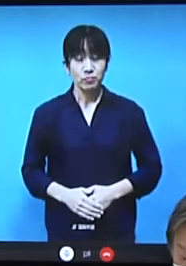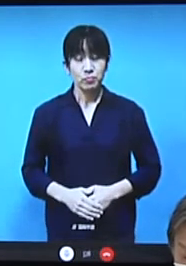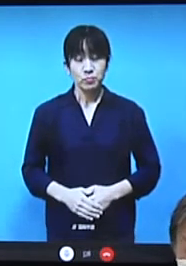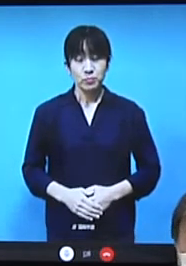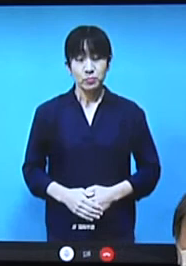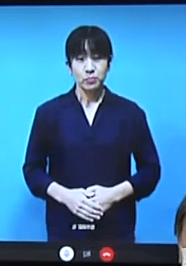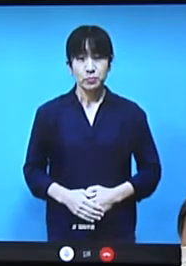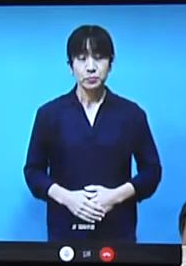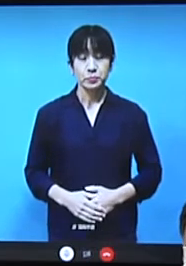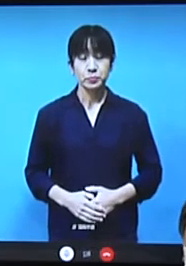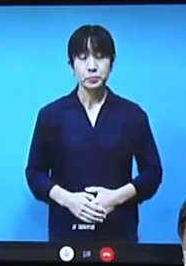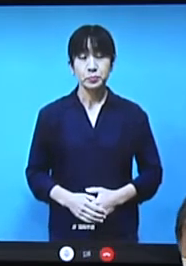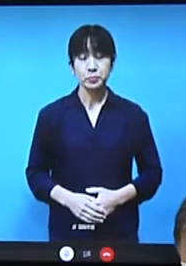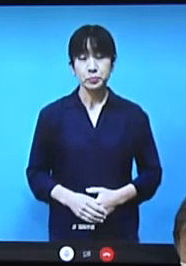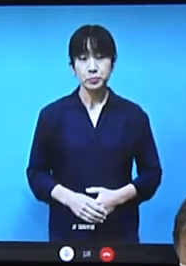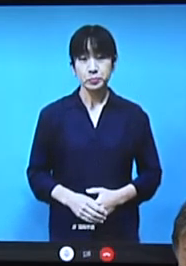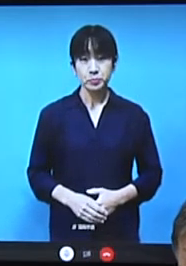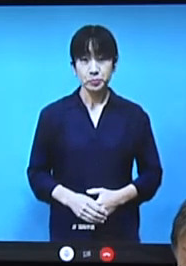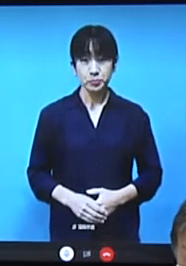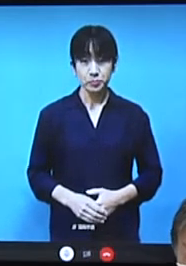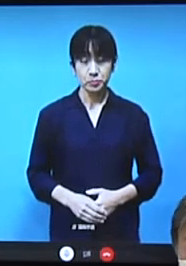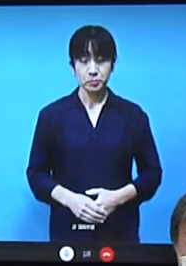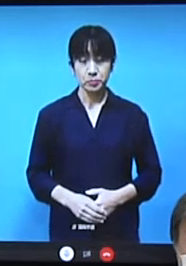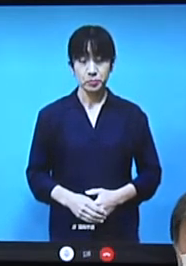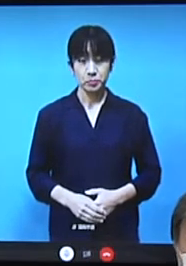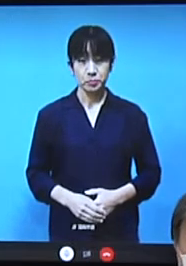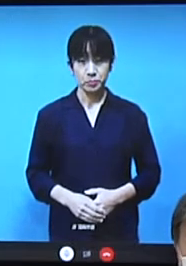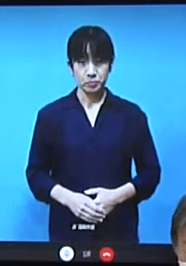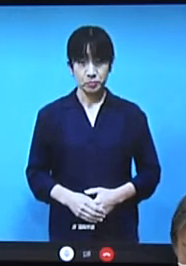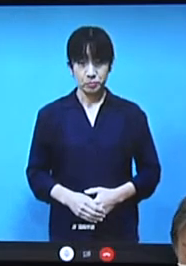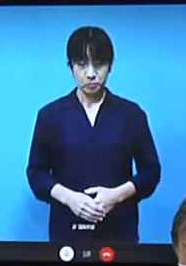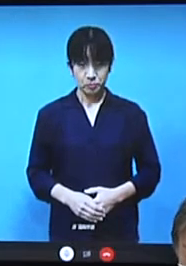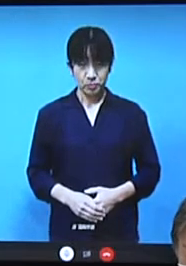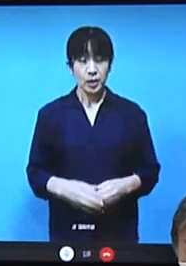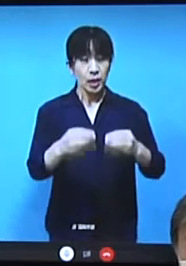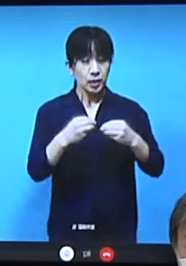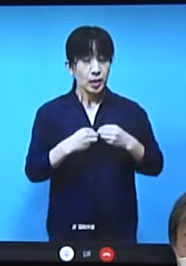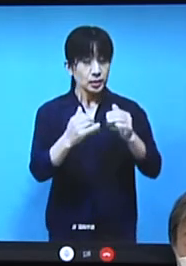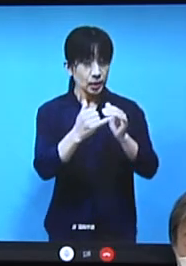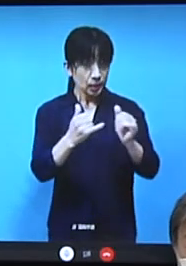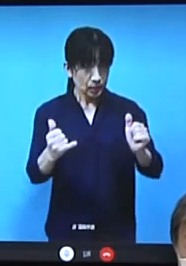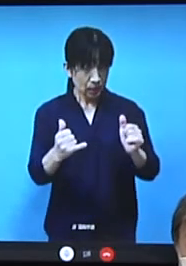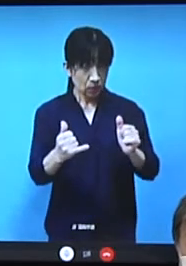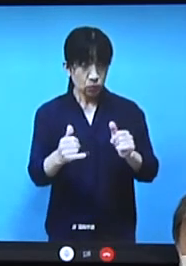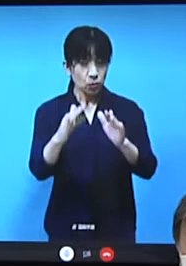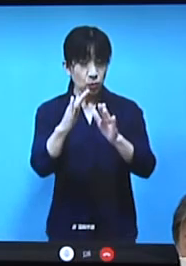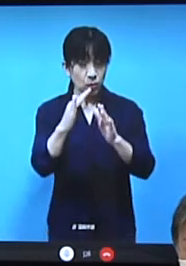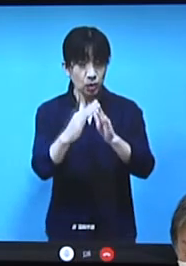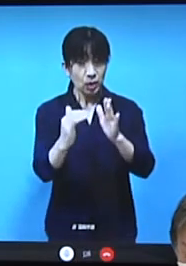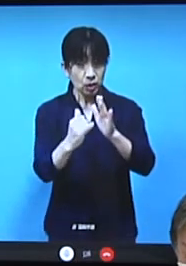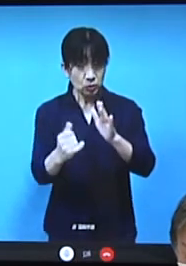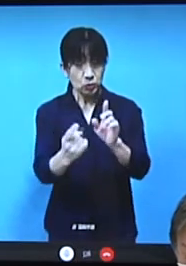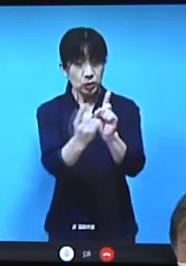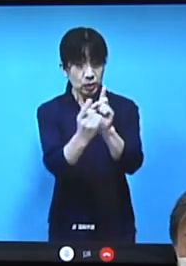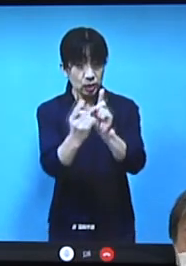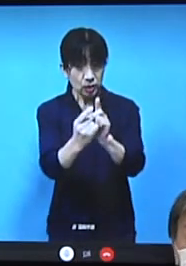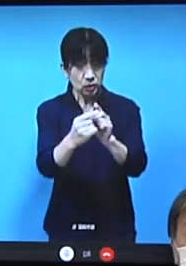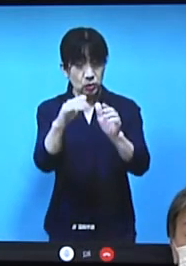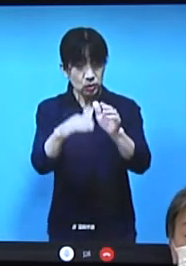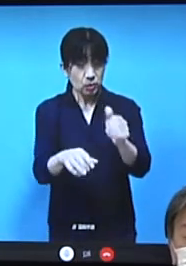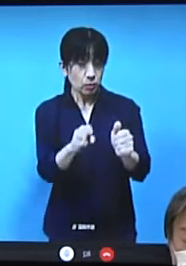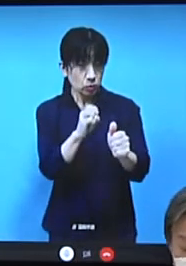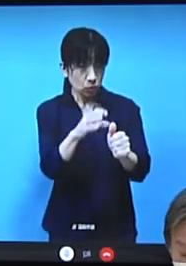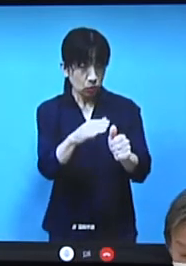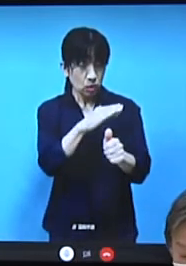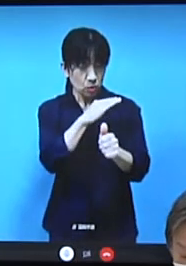徹底いただくよう改めてお願いをします。また感染者の方へのやその家族に対する差別や偏見につながることは